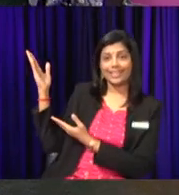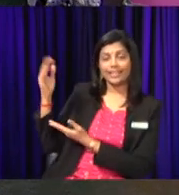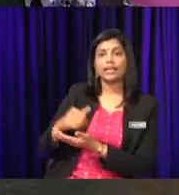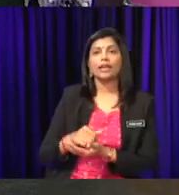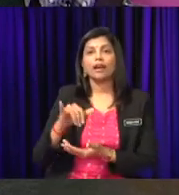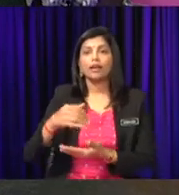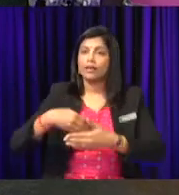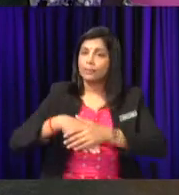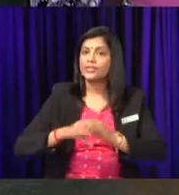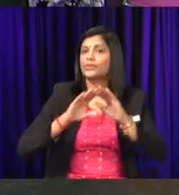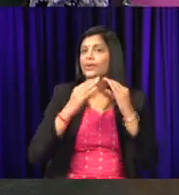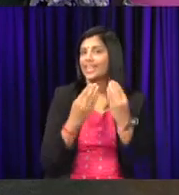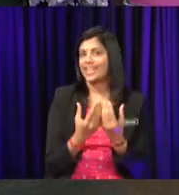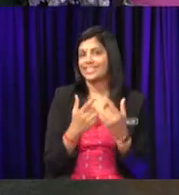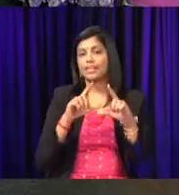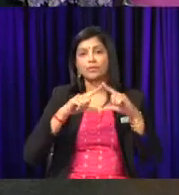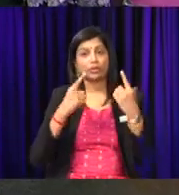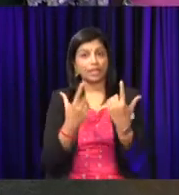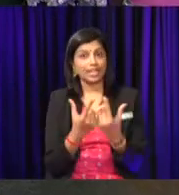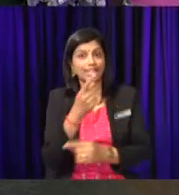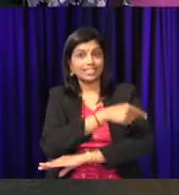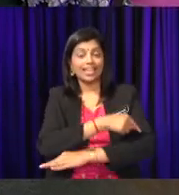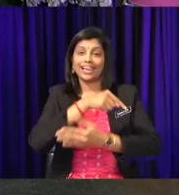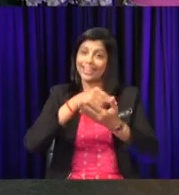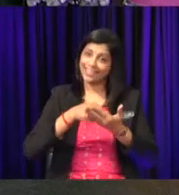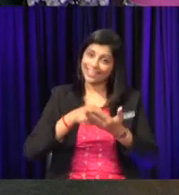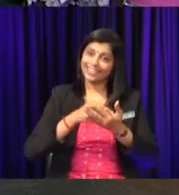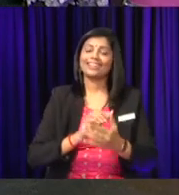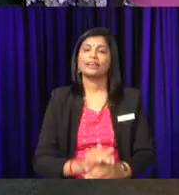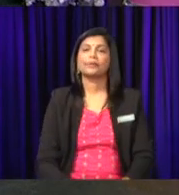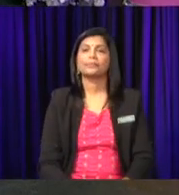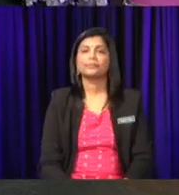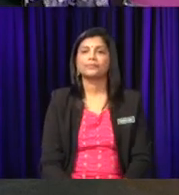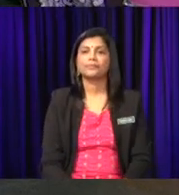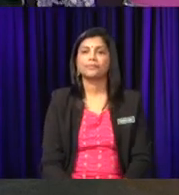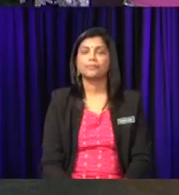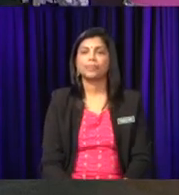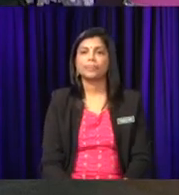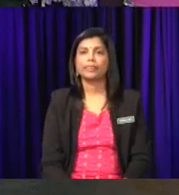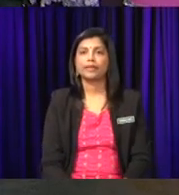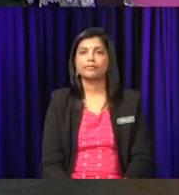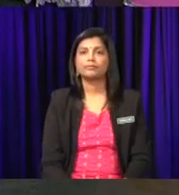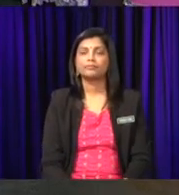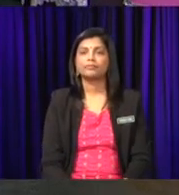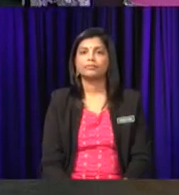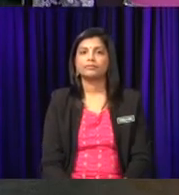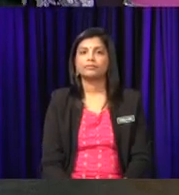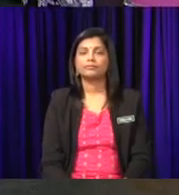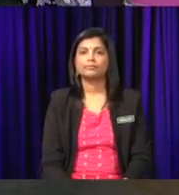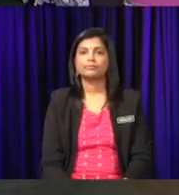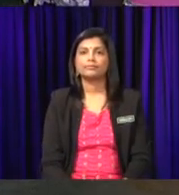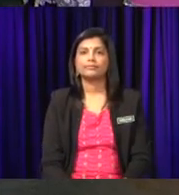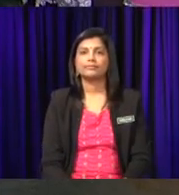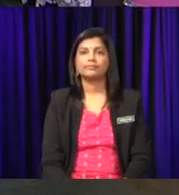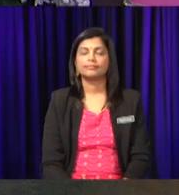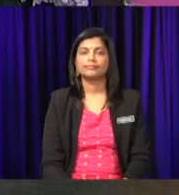Fizi Adam dan juga Nabila bersama dengan kawan-kawan yang sedang menonton TVM pada hari ini dan terima kasih kepada